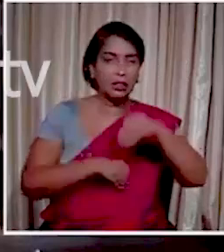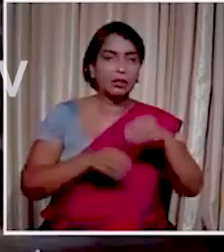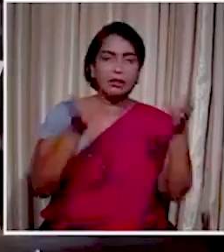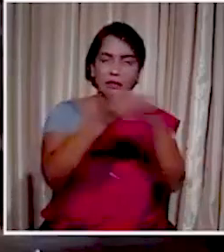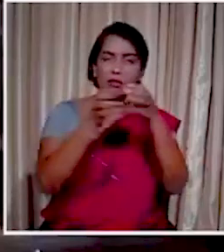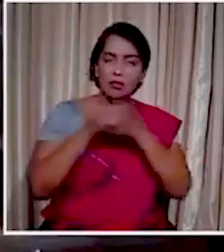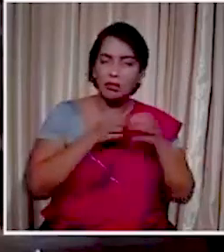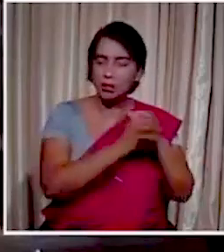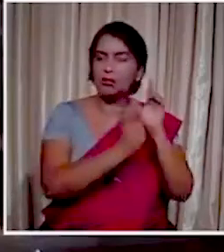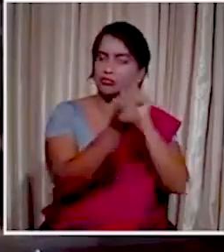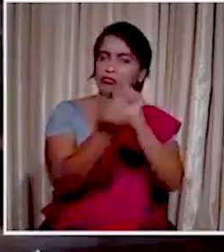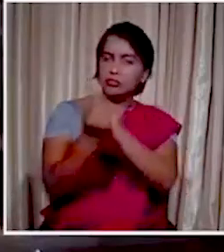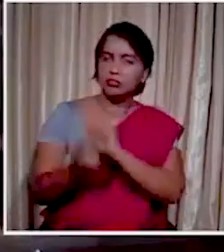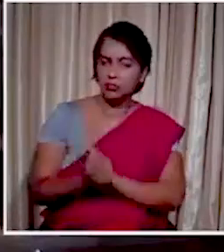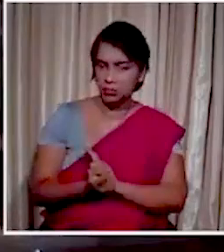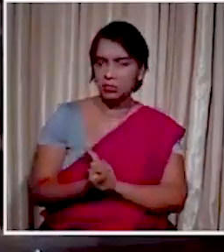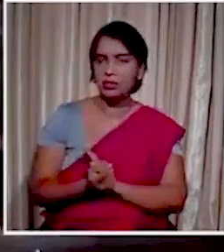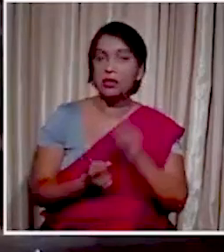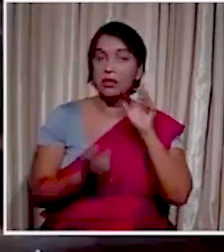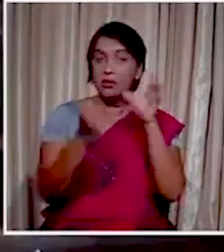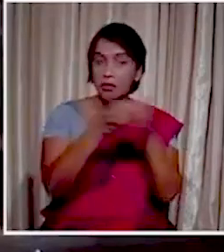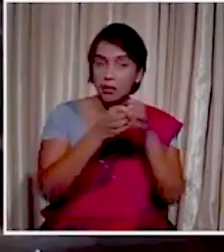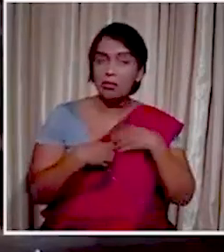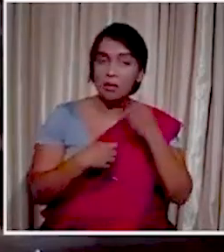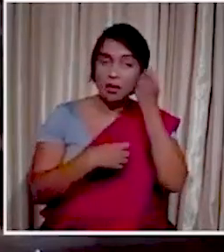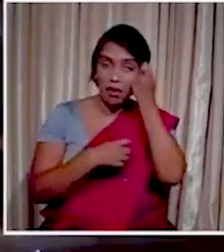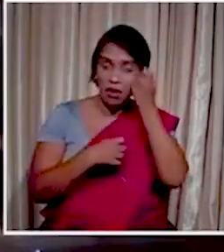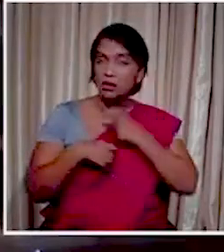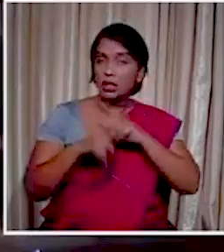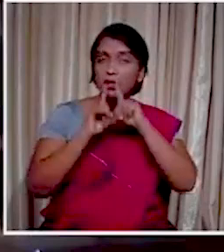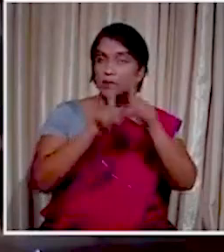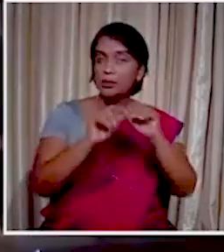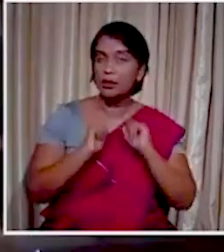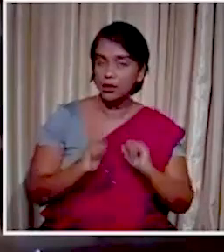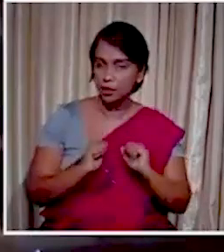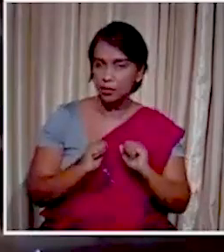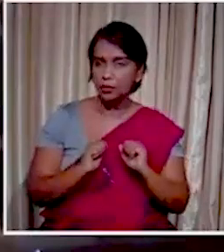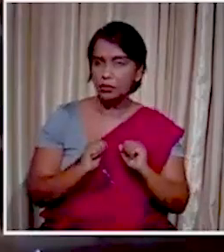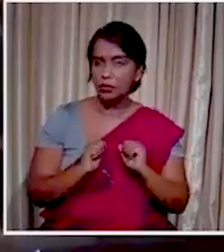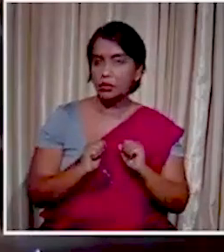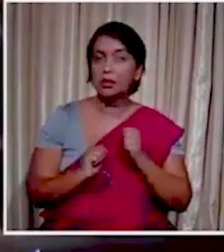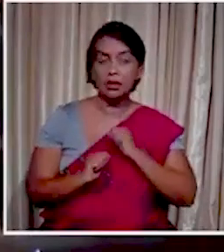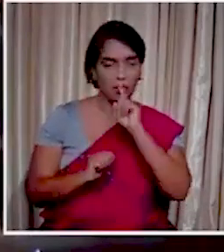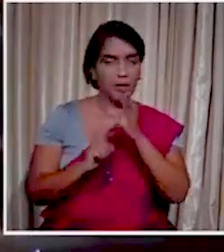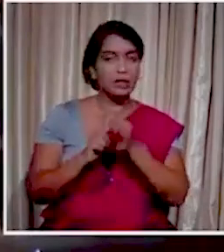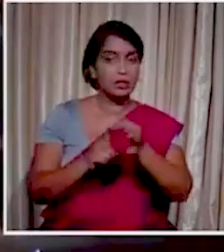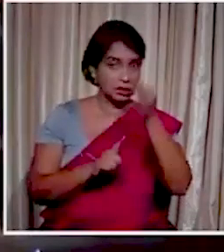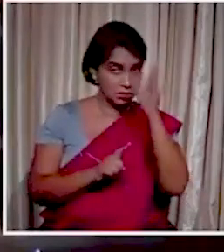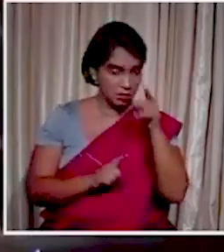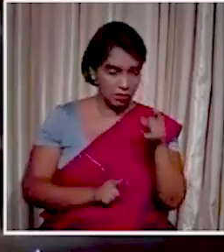ගැහුණා. ඒ කණ්ඩායම් වලට අපේ යෝජනාව උනේ කුමක්ද? මා කිව්වා ජනාධිපති